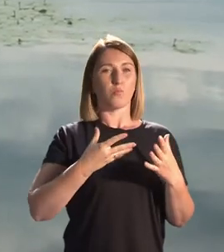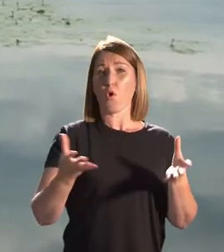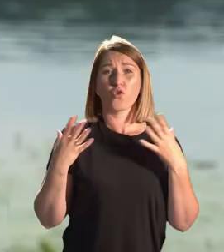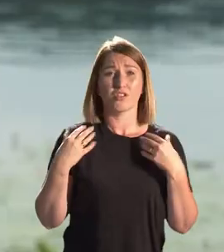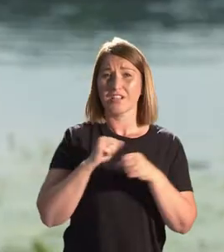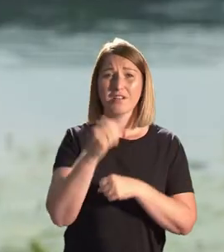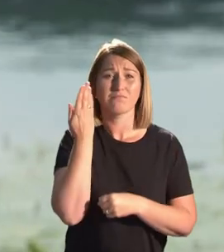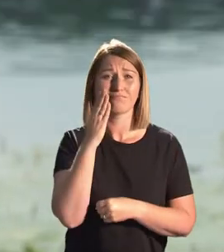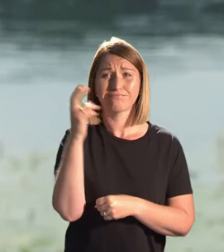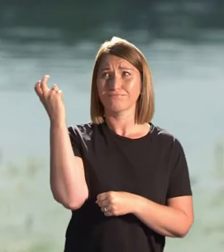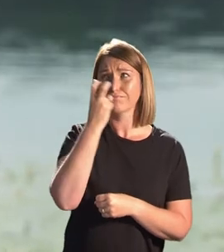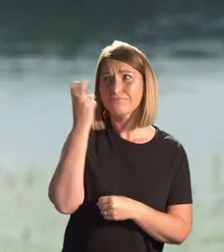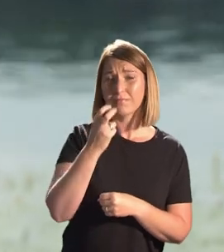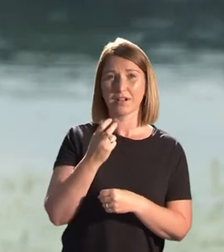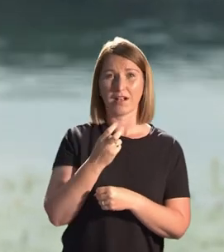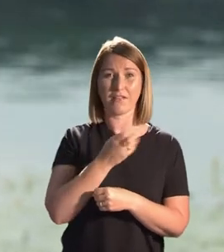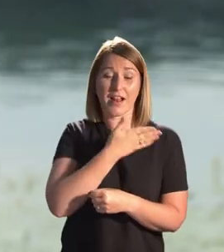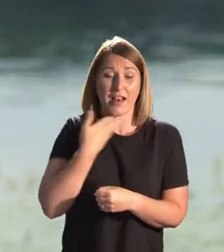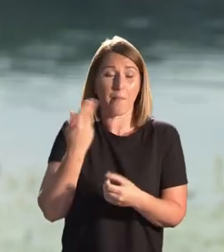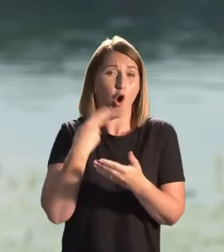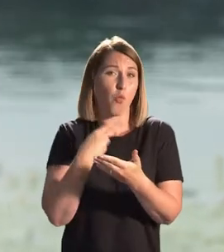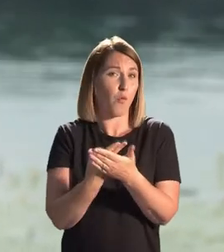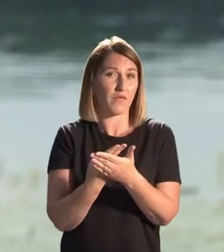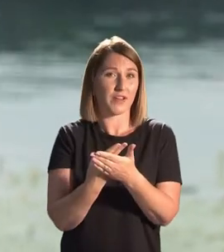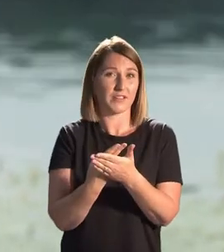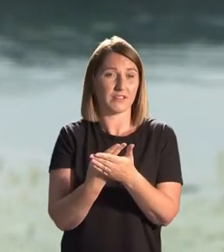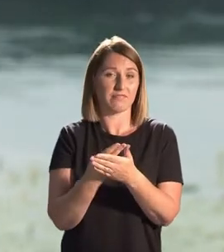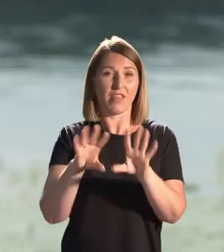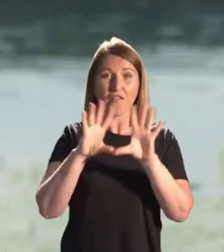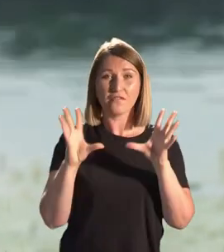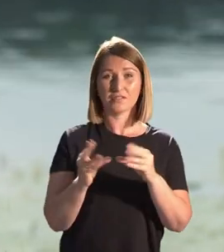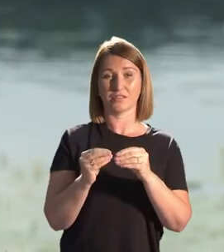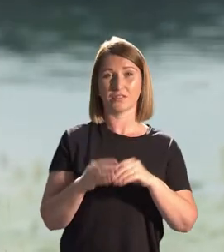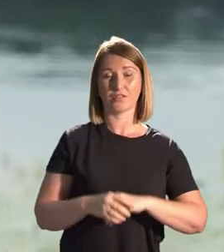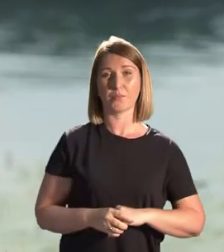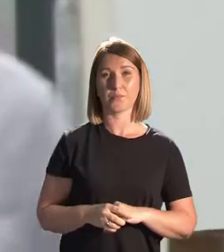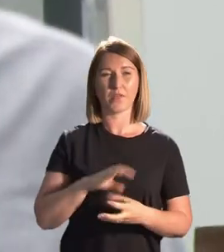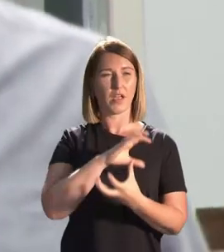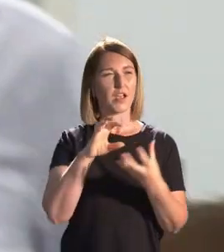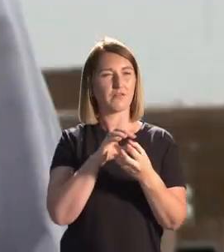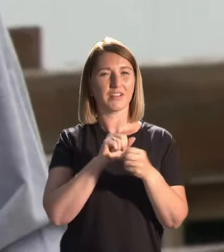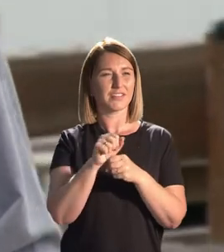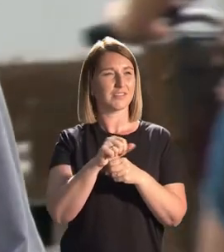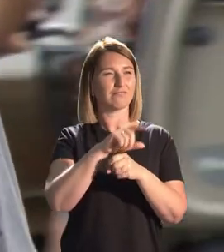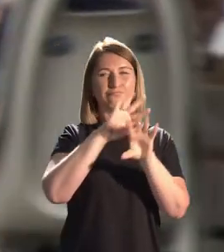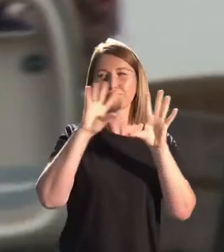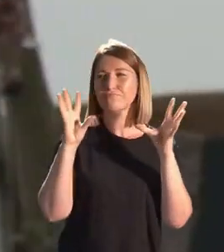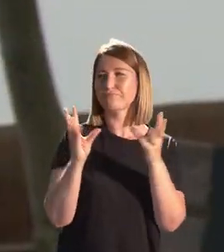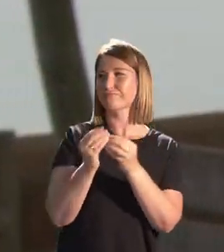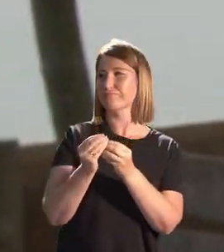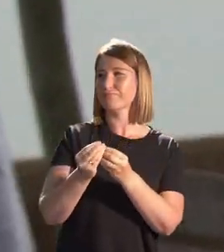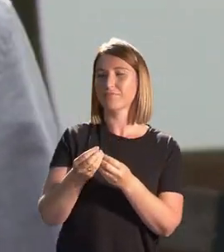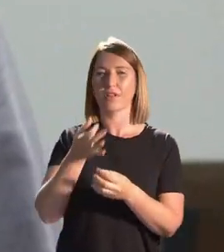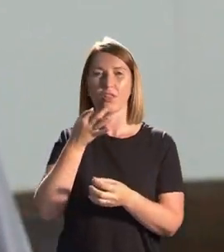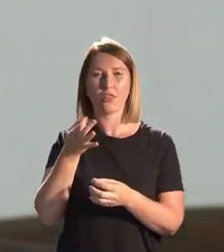niesamowicie nieodgadnione, nie pojmuje wszystkiego, jak się człowiek zagłębia szerzej w świat, no w ogóle w życie, w